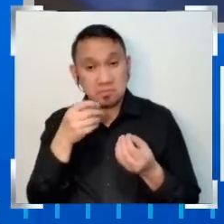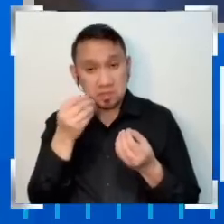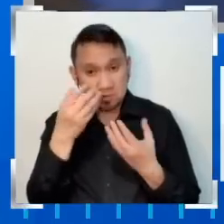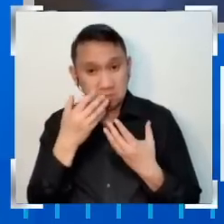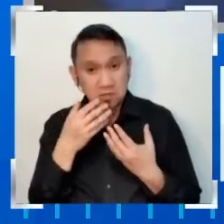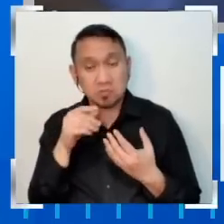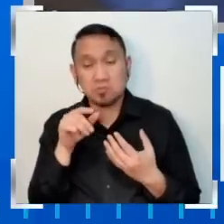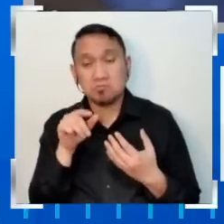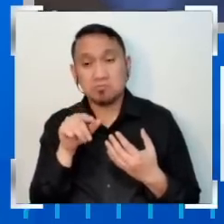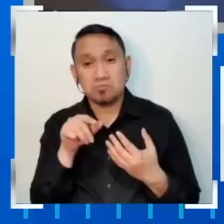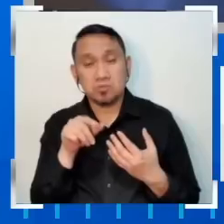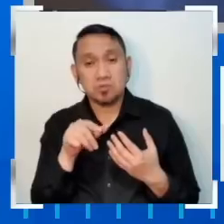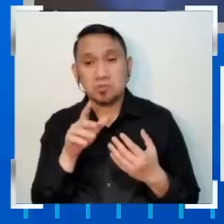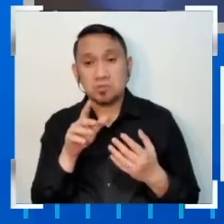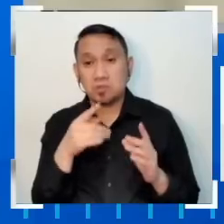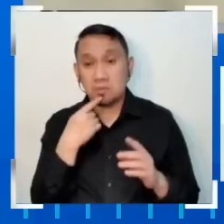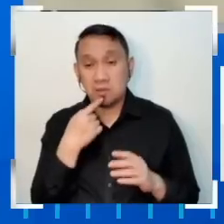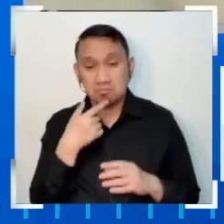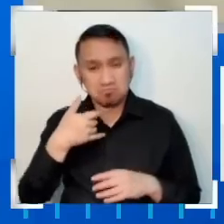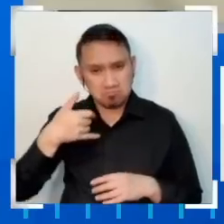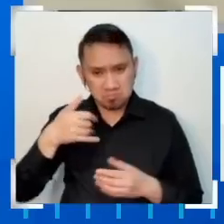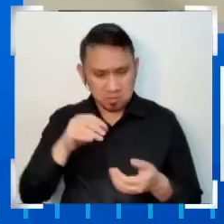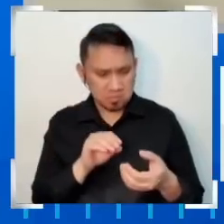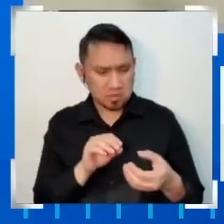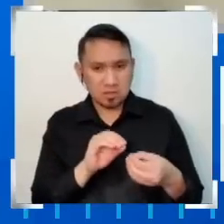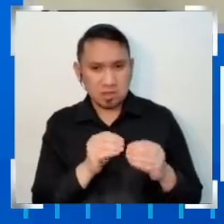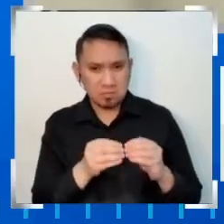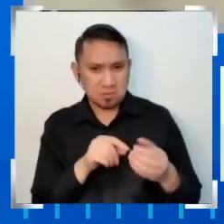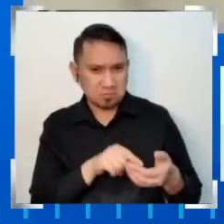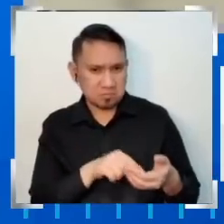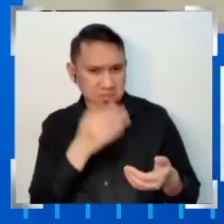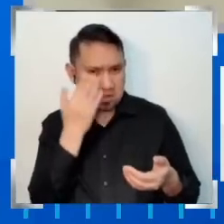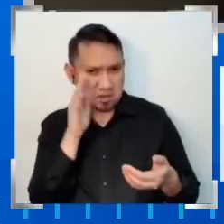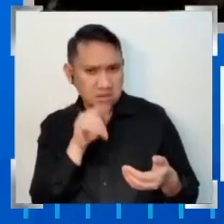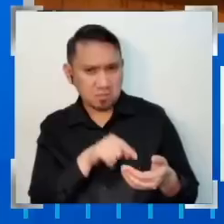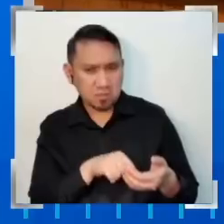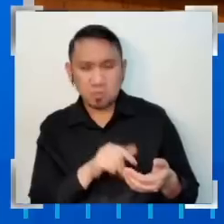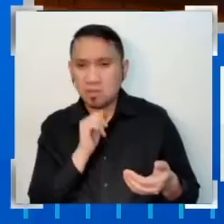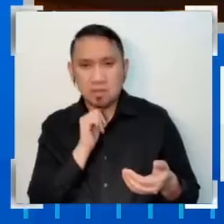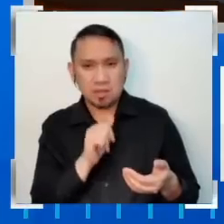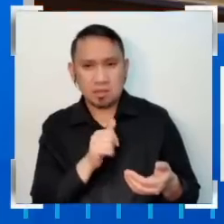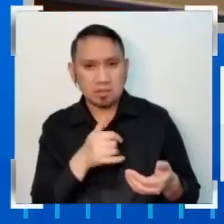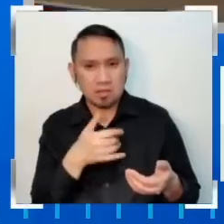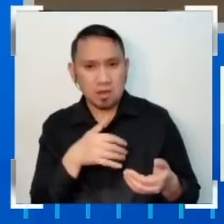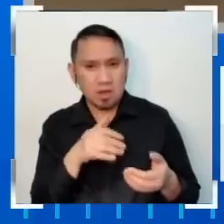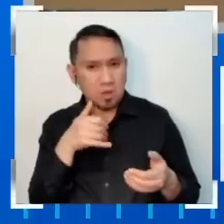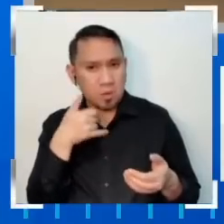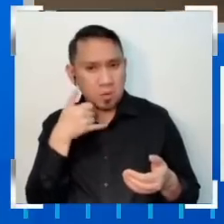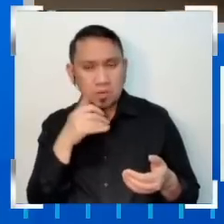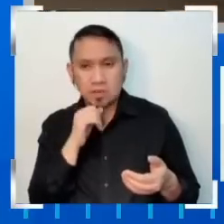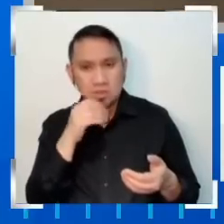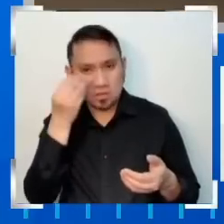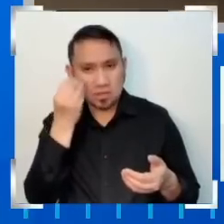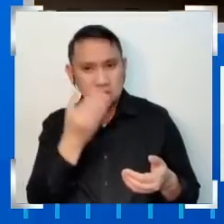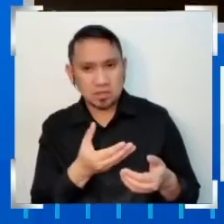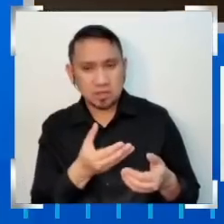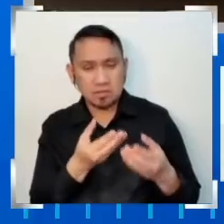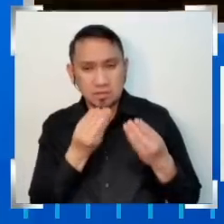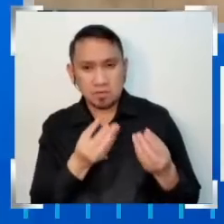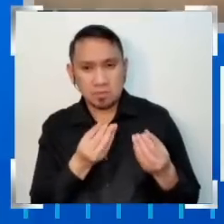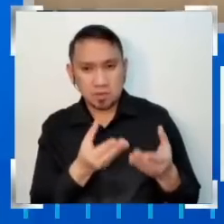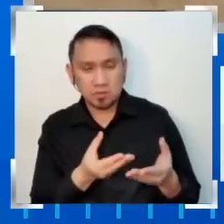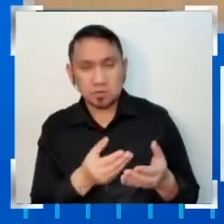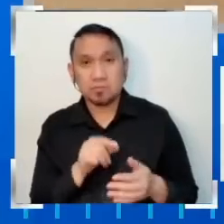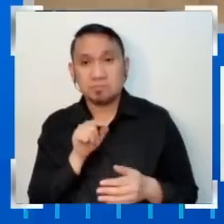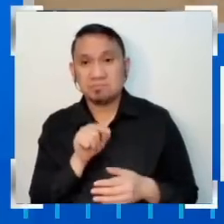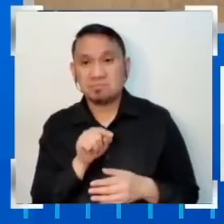huwag pansinin ang mga dikilalang numero at lalong huwag magbigay ng mga impormasyon. Ang mga nasa likod ng mga ganitong klaseng modus,